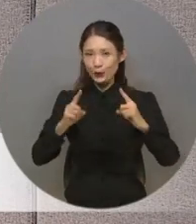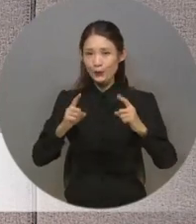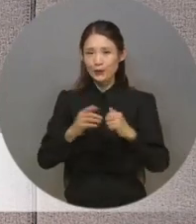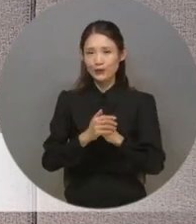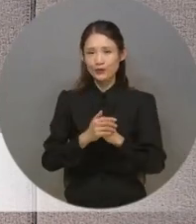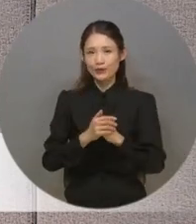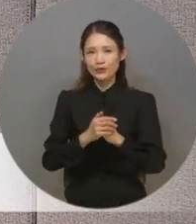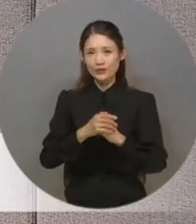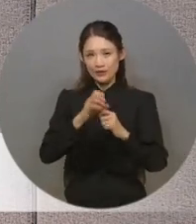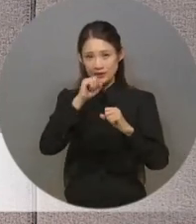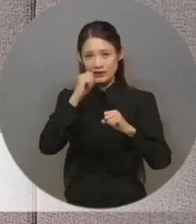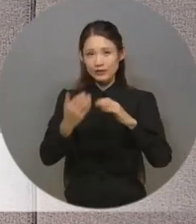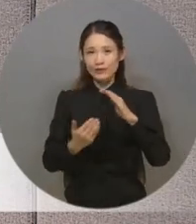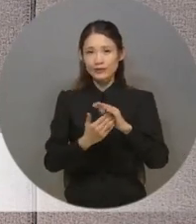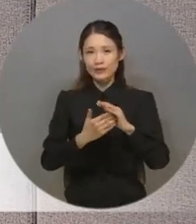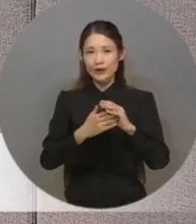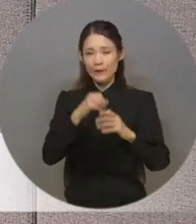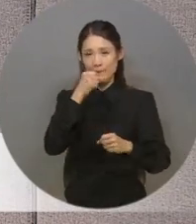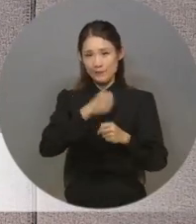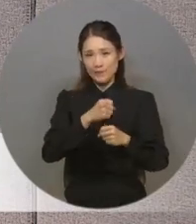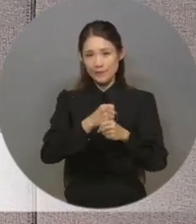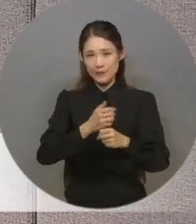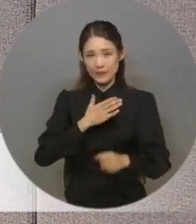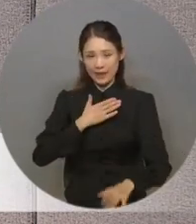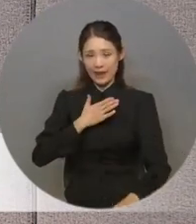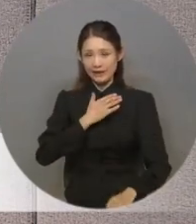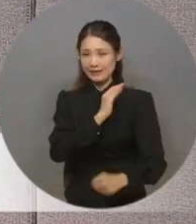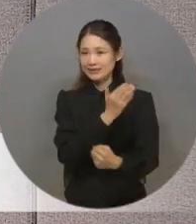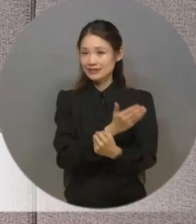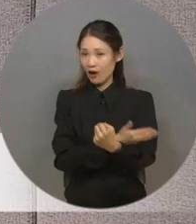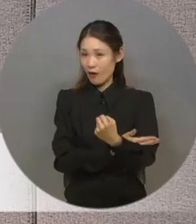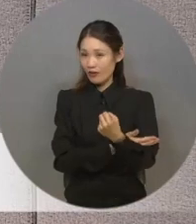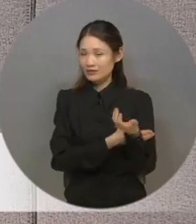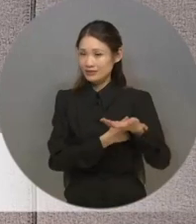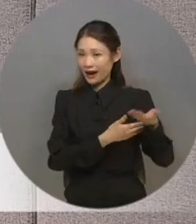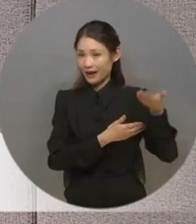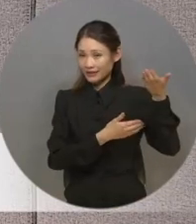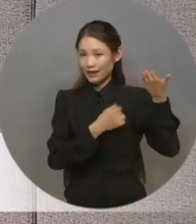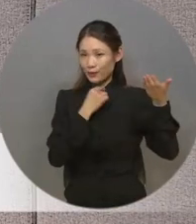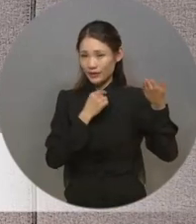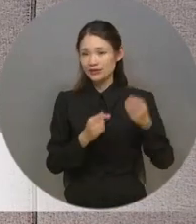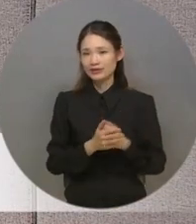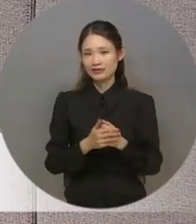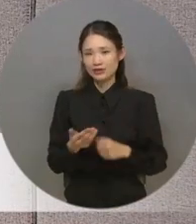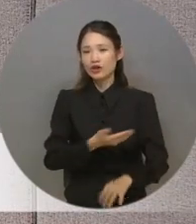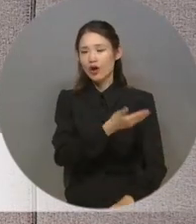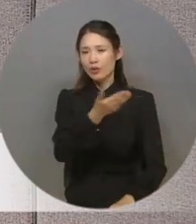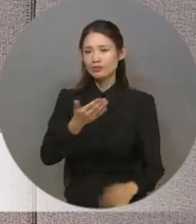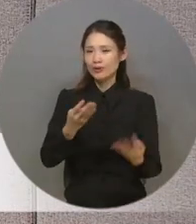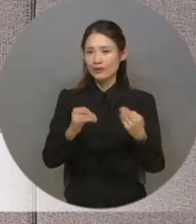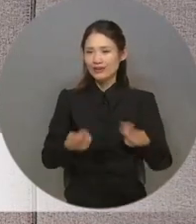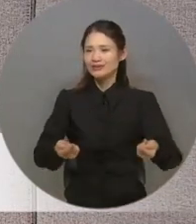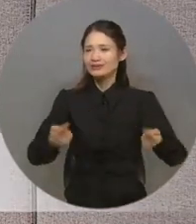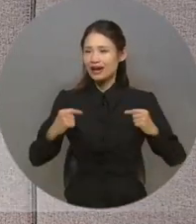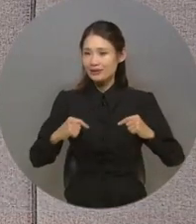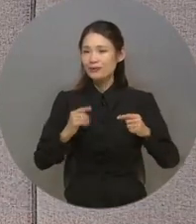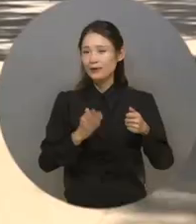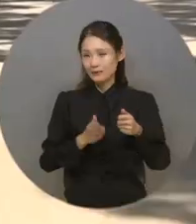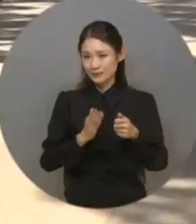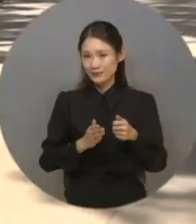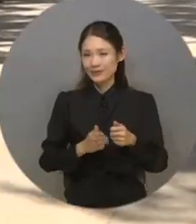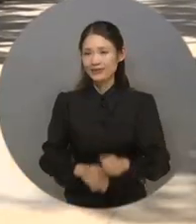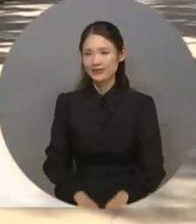만들어 좀 자기 자신의 그 능력을 좀 향상시키고자 합니다 여러분들도 많이 좀 참여